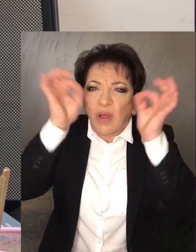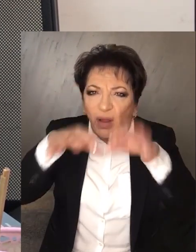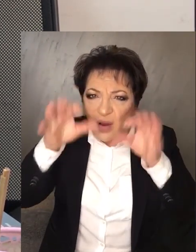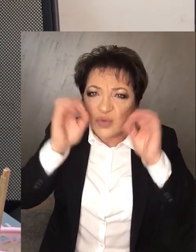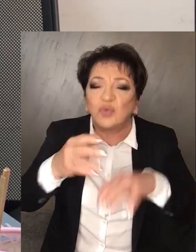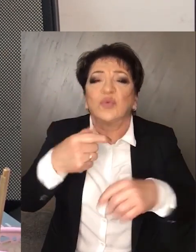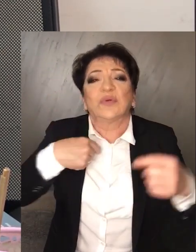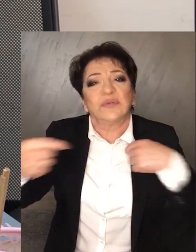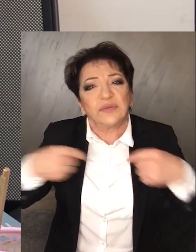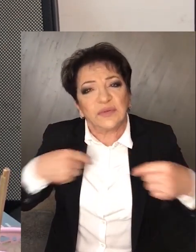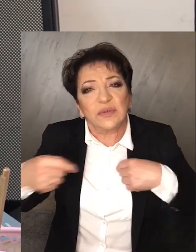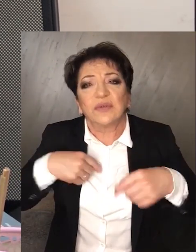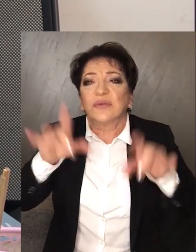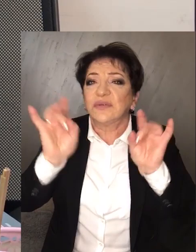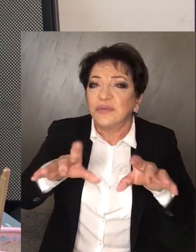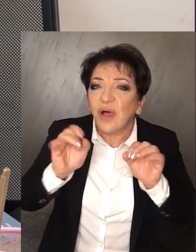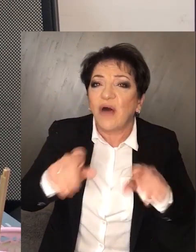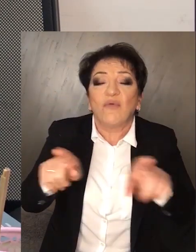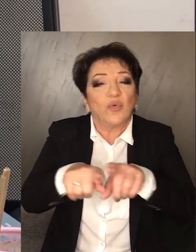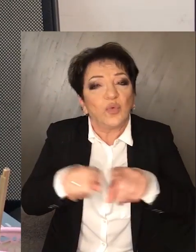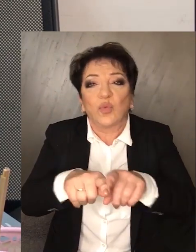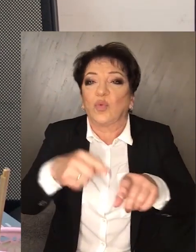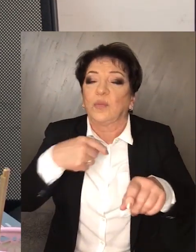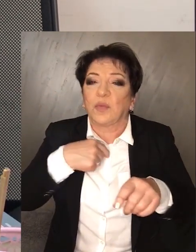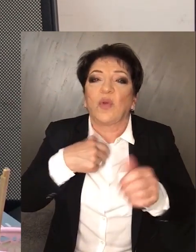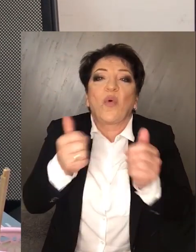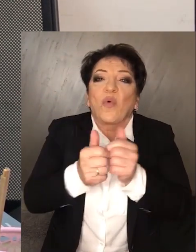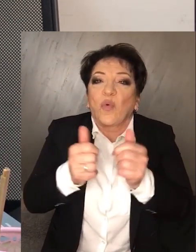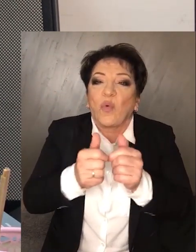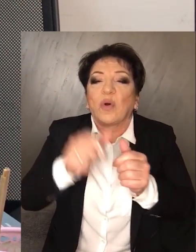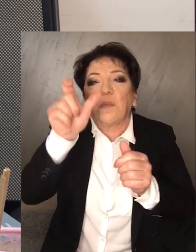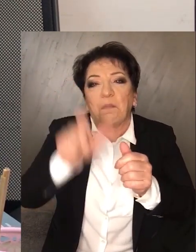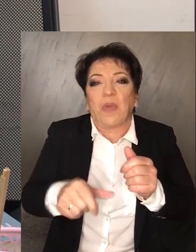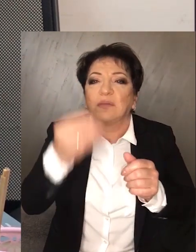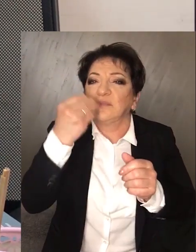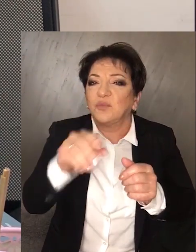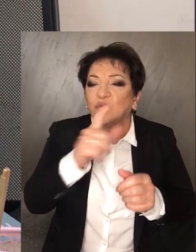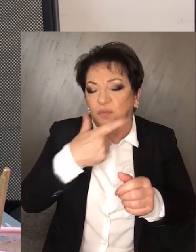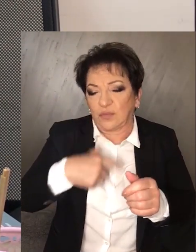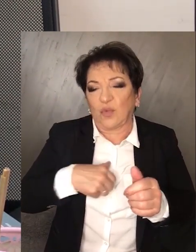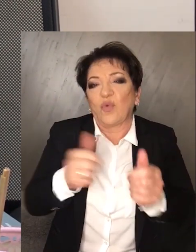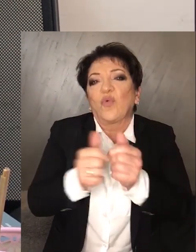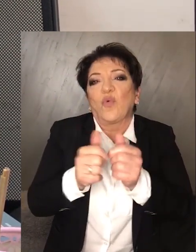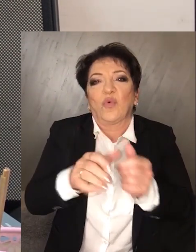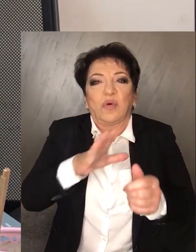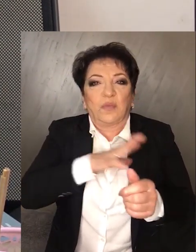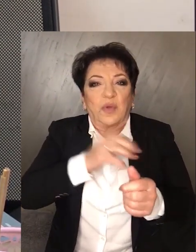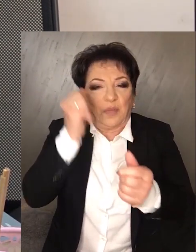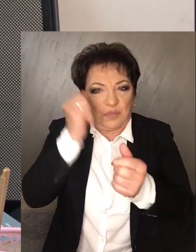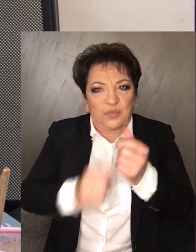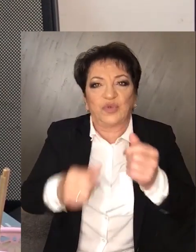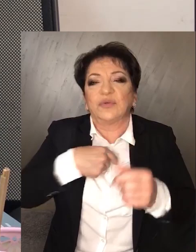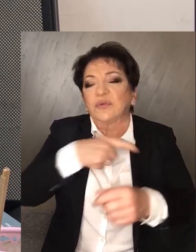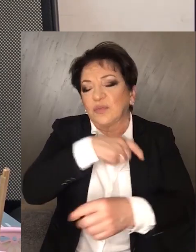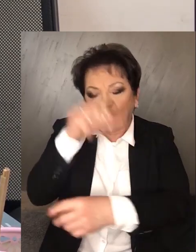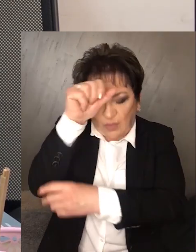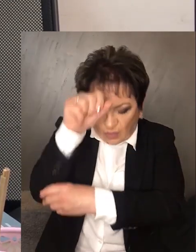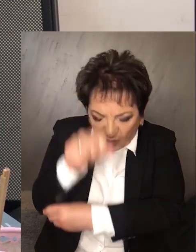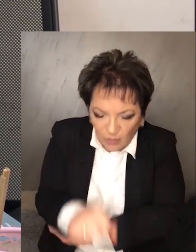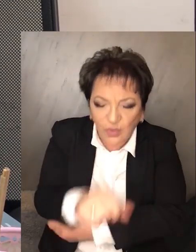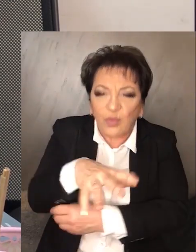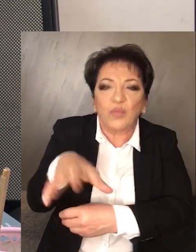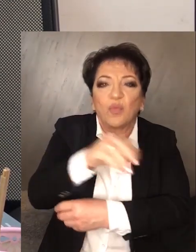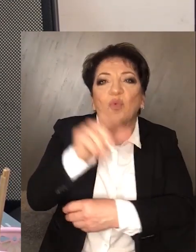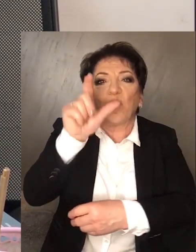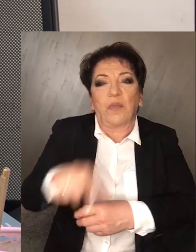շատ մեծ դժվարություններով, արցունքներով, ցավով, տառապանքներով, բայց շնորհակալ եմ Աստծուն, որ միշտ իմ կողքին եղել են